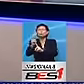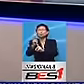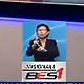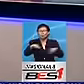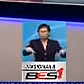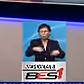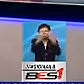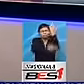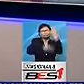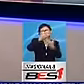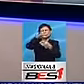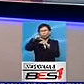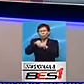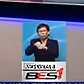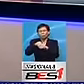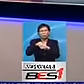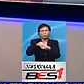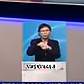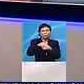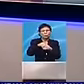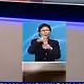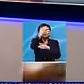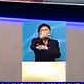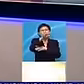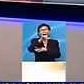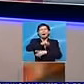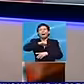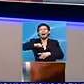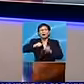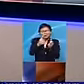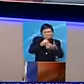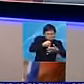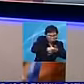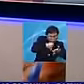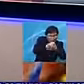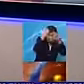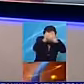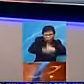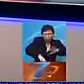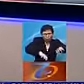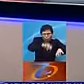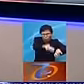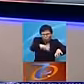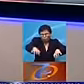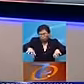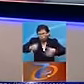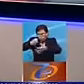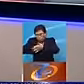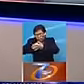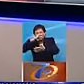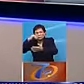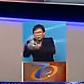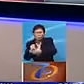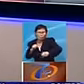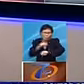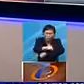negara, antaranya termasuk 115 ahli kongsi gelap. Beberapa lokasi yang menjadi sarang kumpulan kongsi gelap dan penjenayah turut